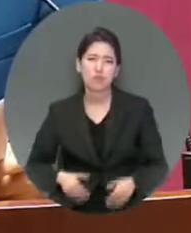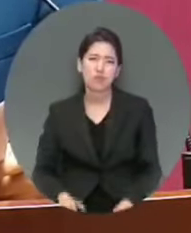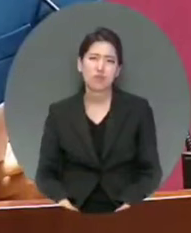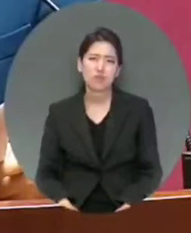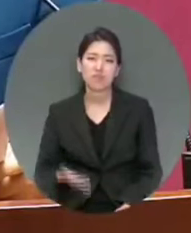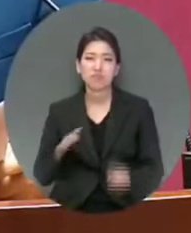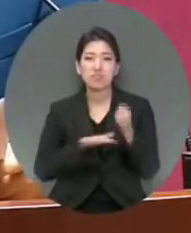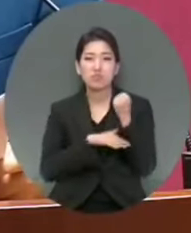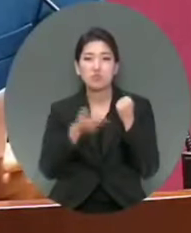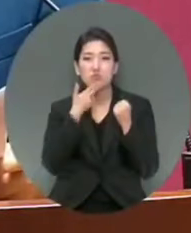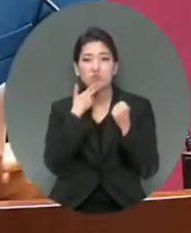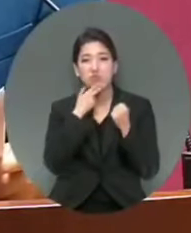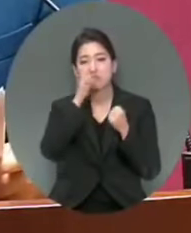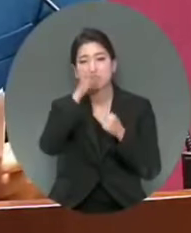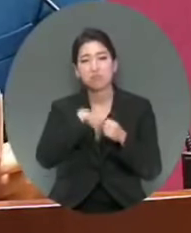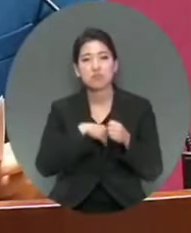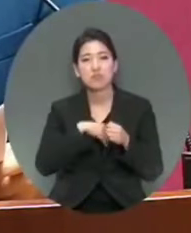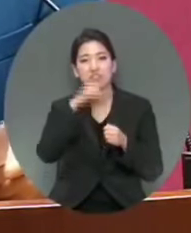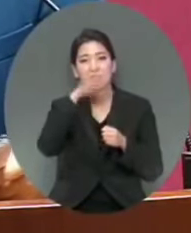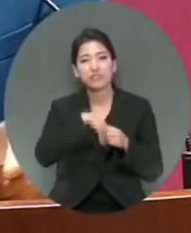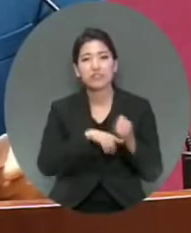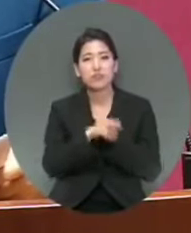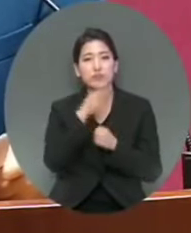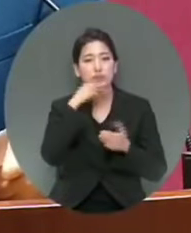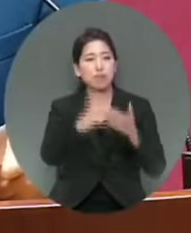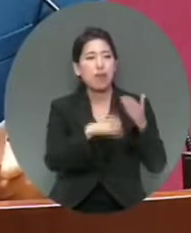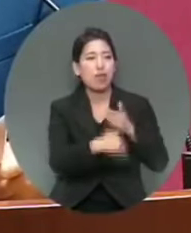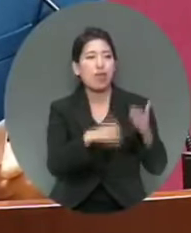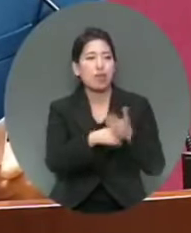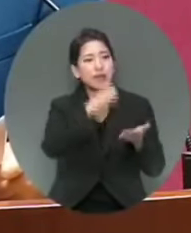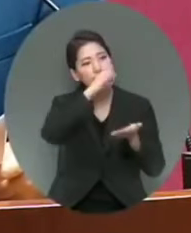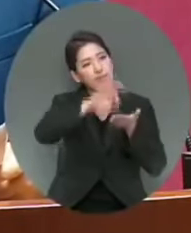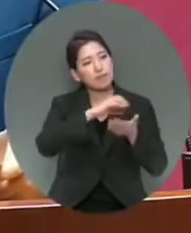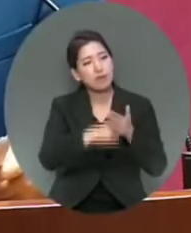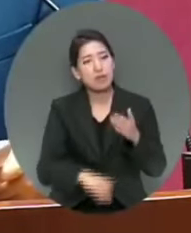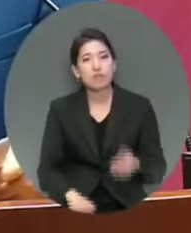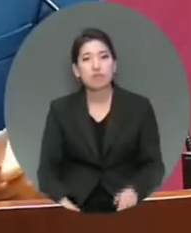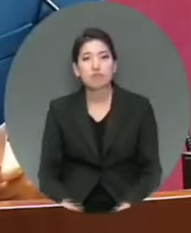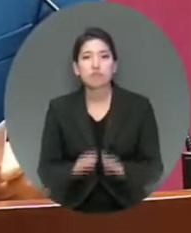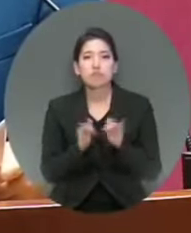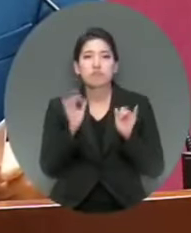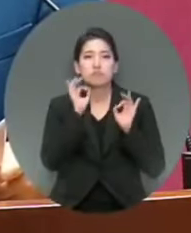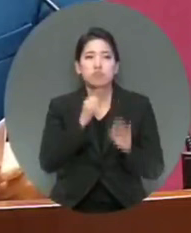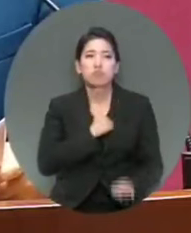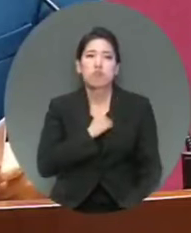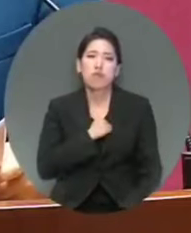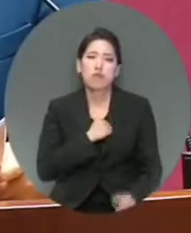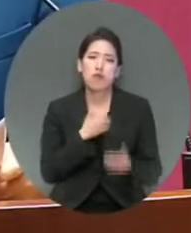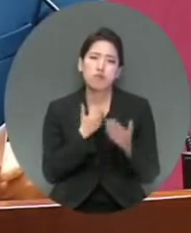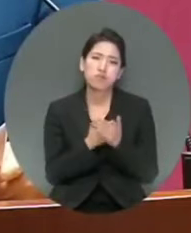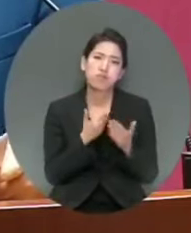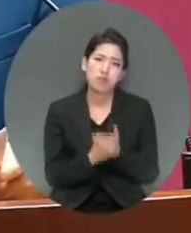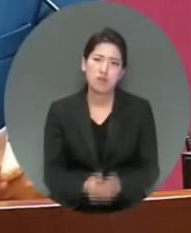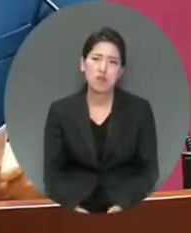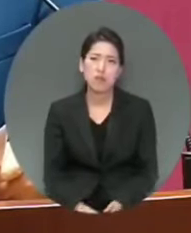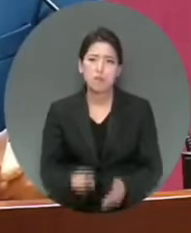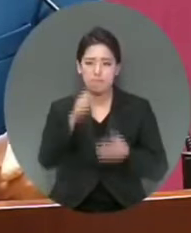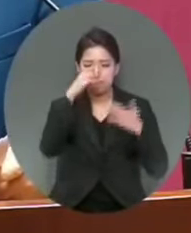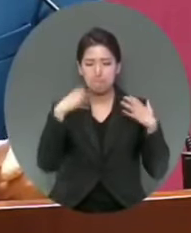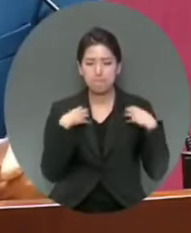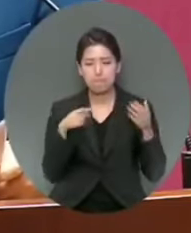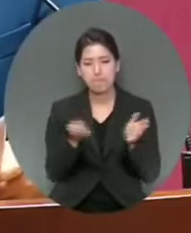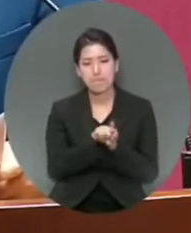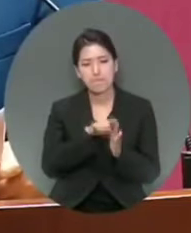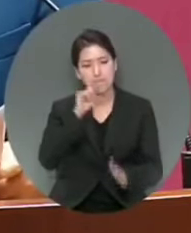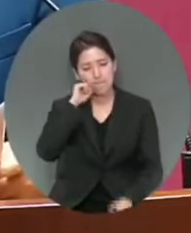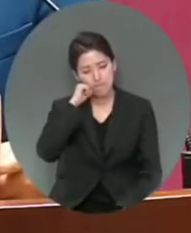명분도 없이 묻지마 삭감을 하는 것은 결국 국민들이 굉장히 답답해하고 불안해하고 이 정부를 믿지 못하는 굉장히